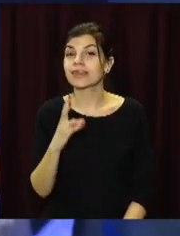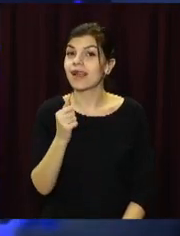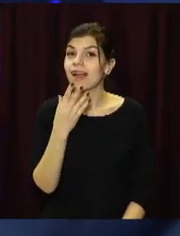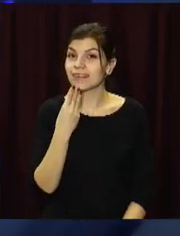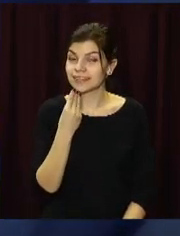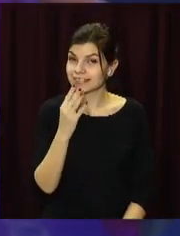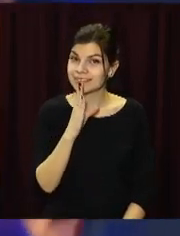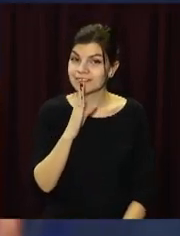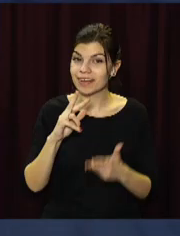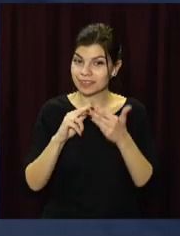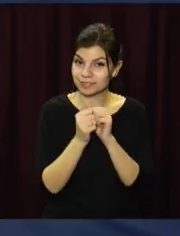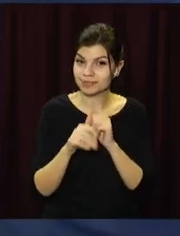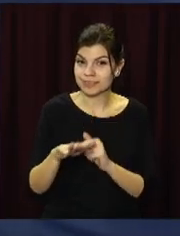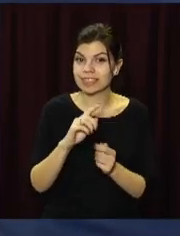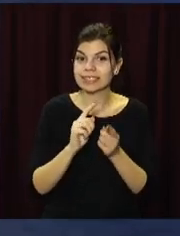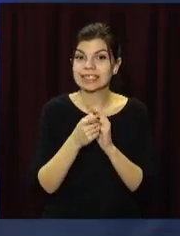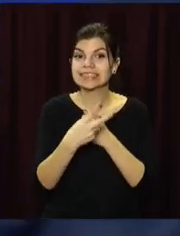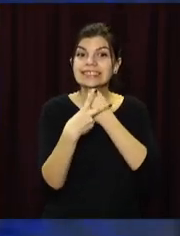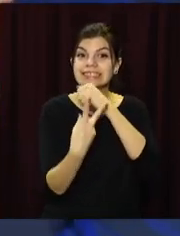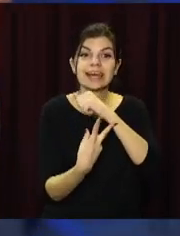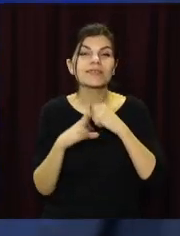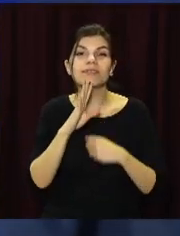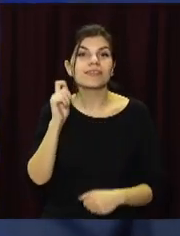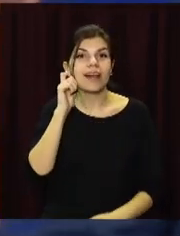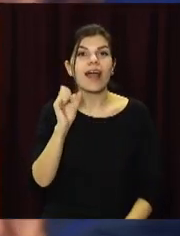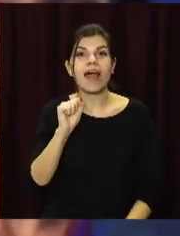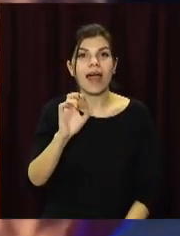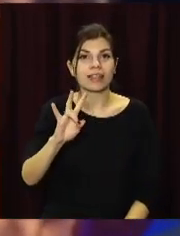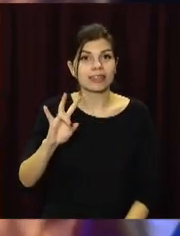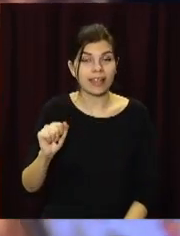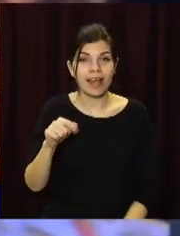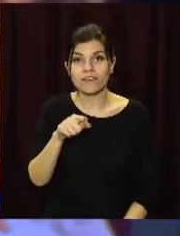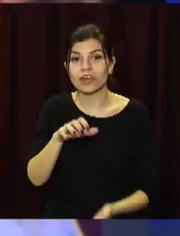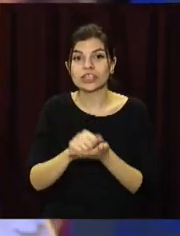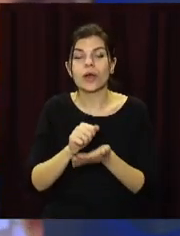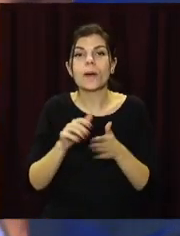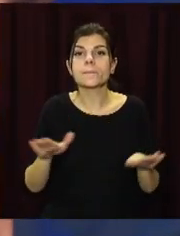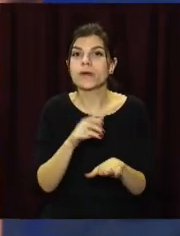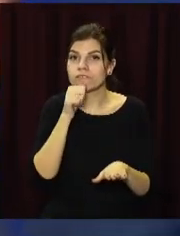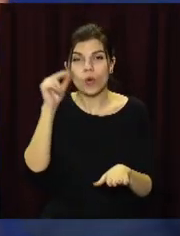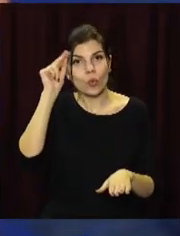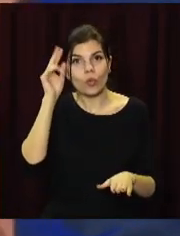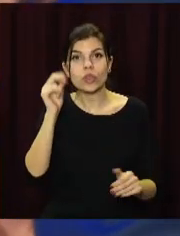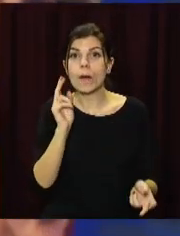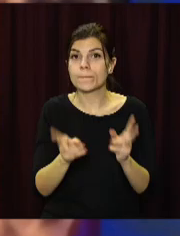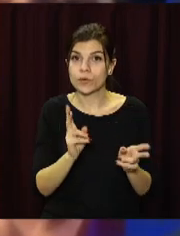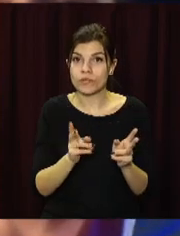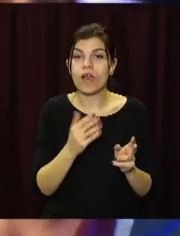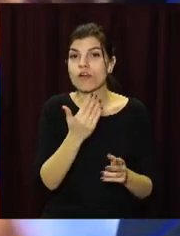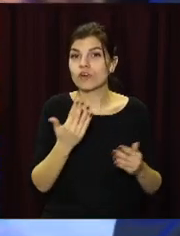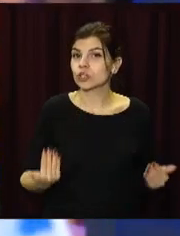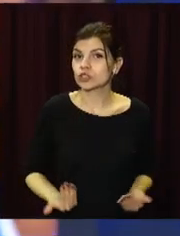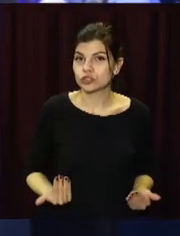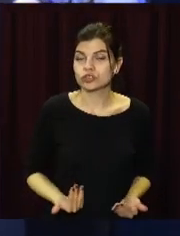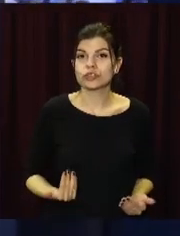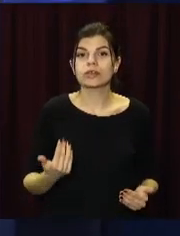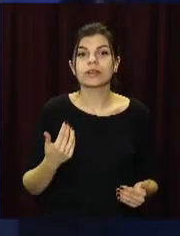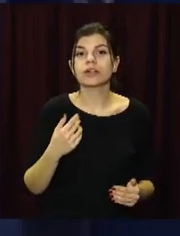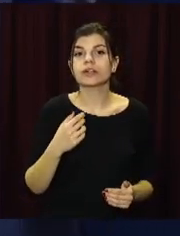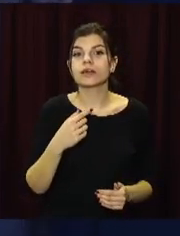Найгарнішою дівчиною Кам'янського стала 17-річна Анна Нельга. Вона займається вокалом, вчиться на кухаря, а її життєве кредо, що